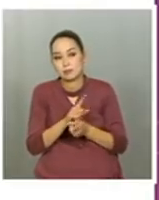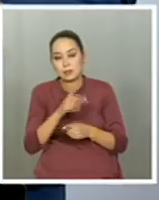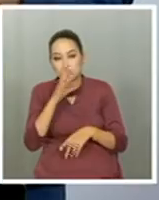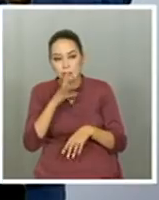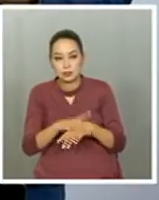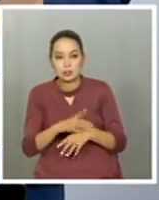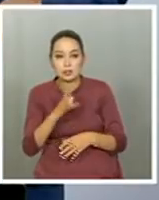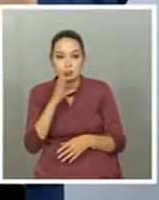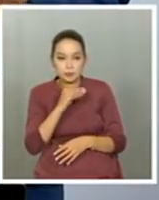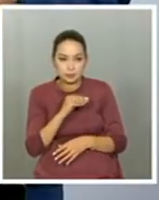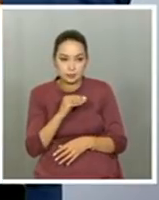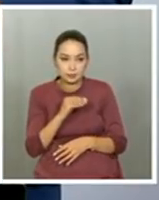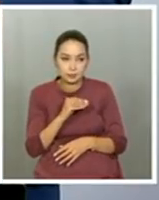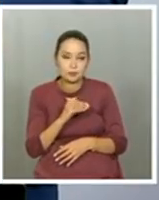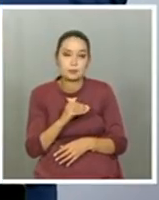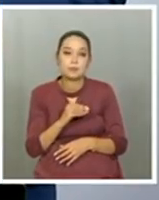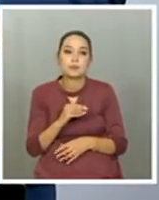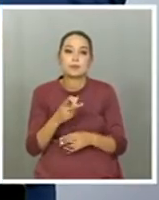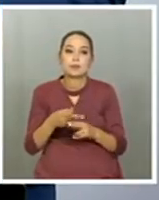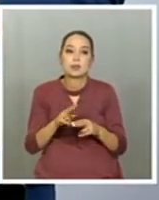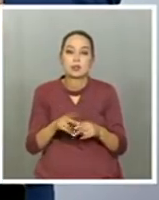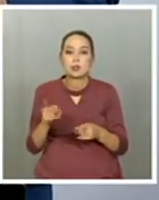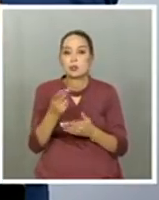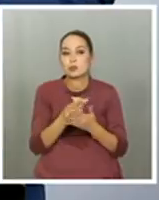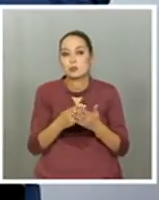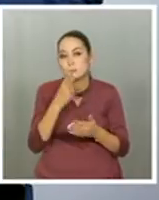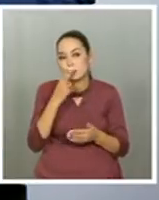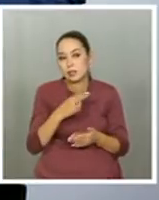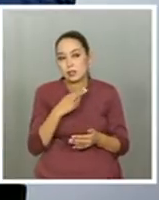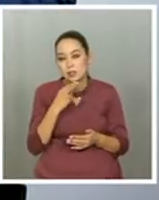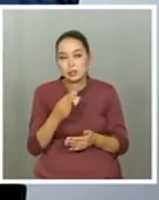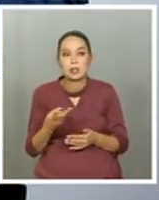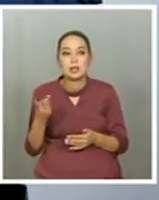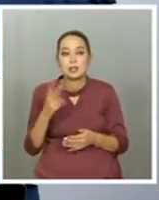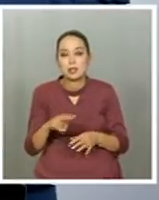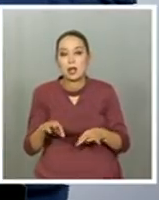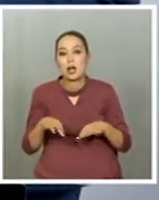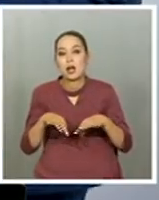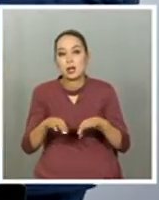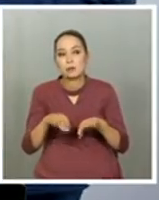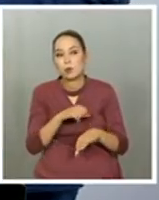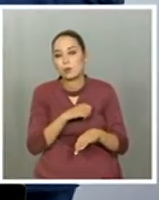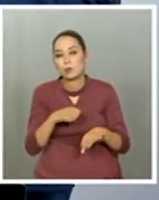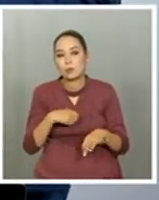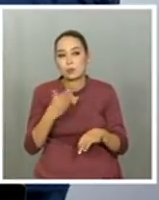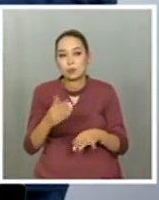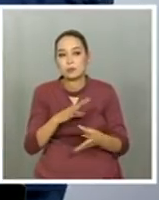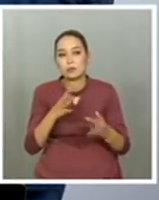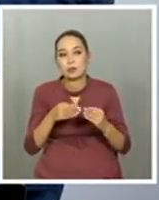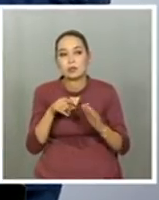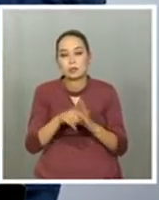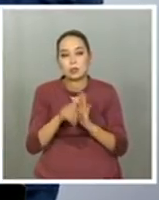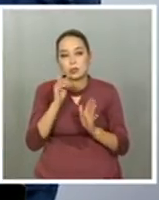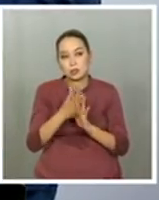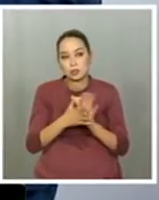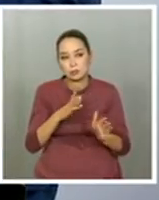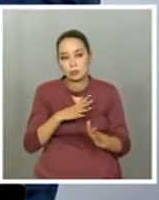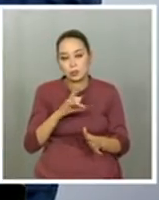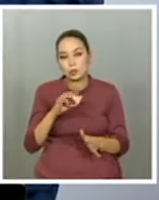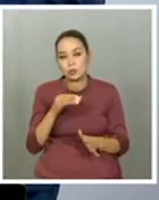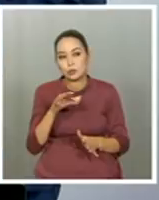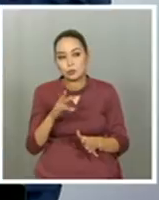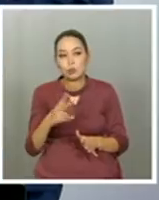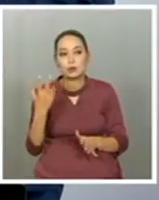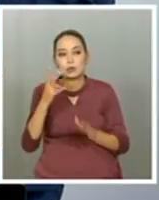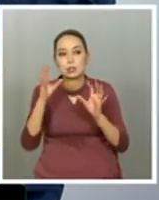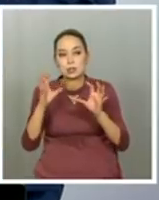аламыз. Жаңағы суретте байқағандарыңыздай, екі арбашалардың өзара әсерлесу күшін біз Ньютонның үшінші заңы арқылы